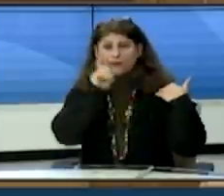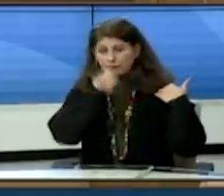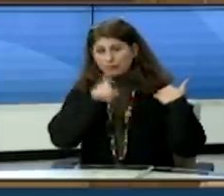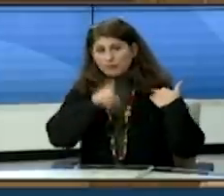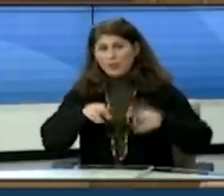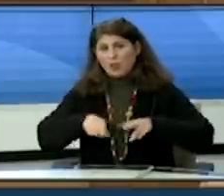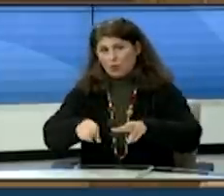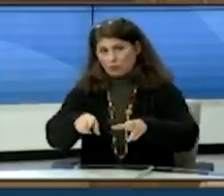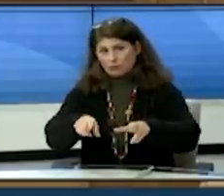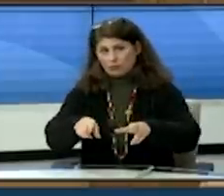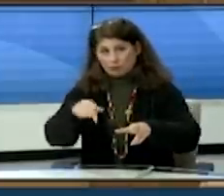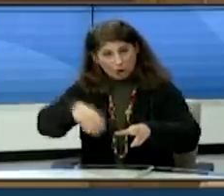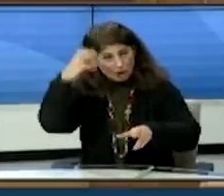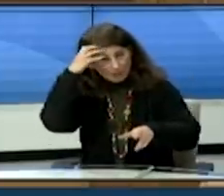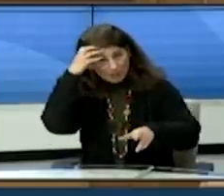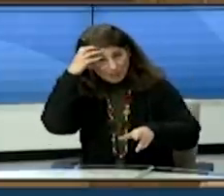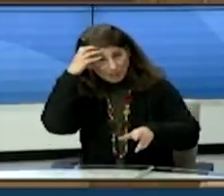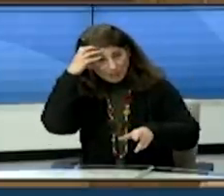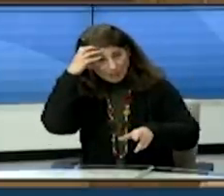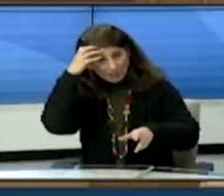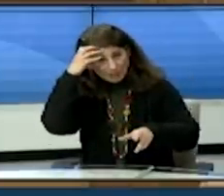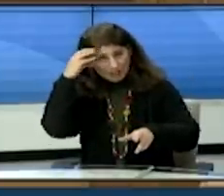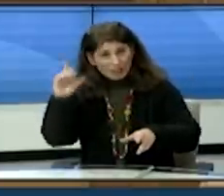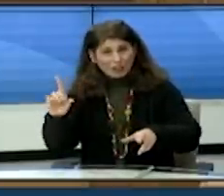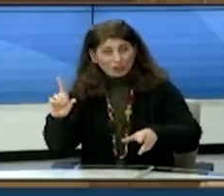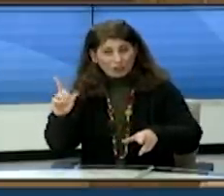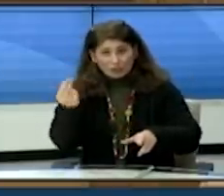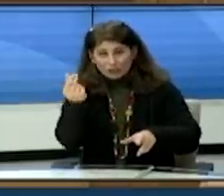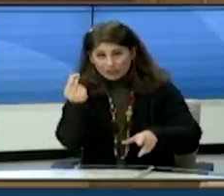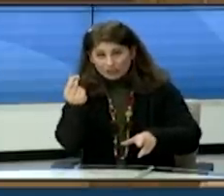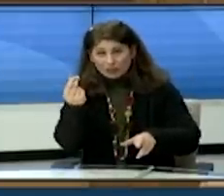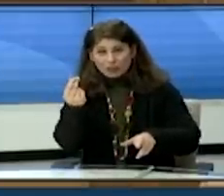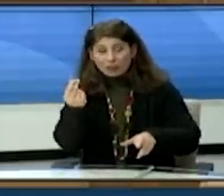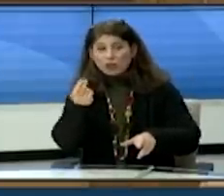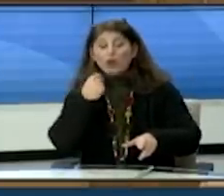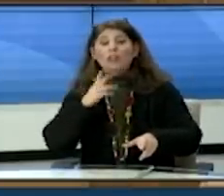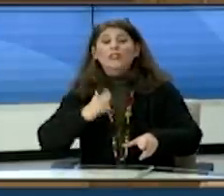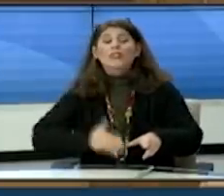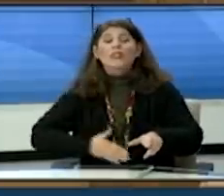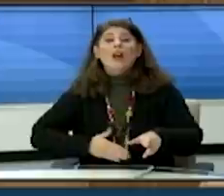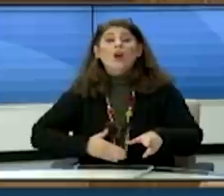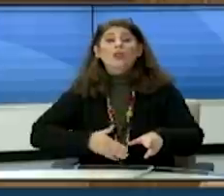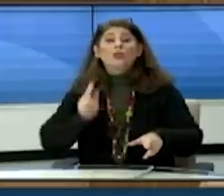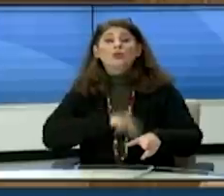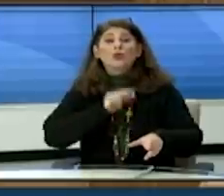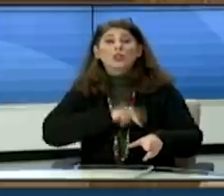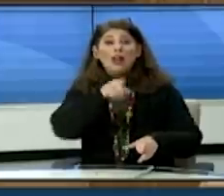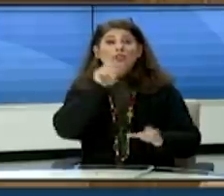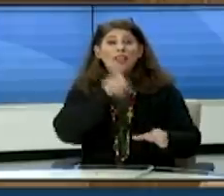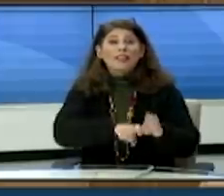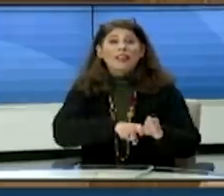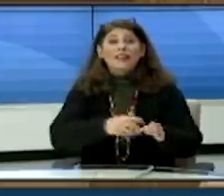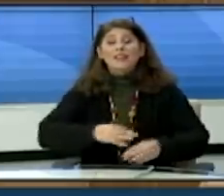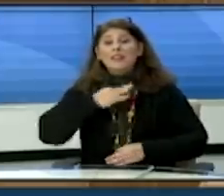Οδού. Τώρα θυμηθήκατε το όχι ευκαταφρόνητο αχόρταγο κέρδος αυτής της